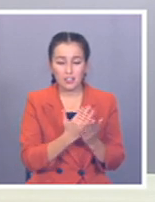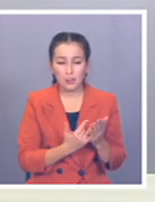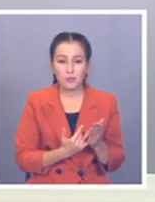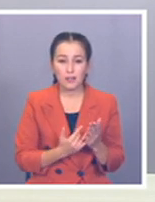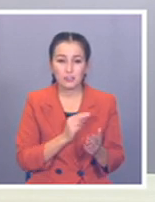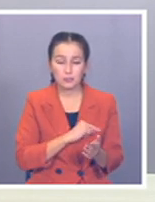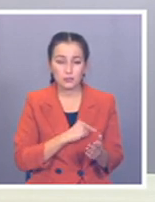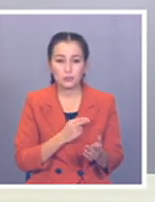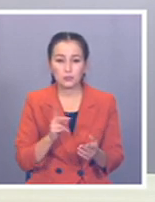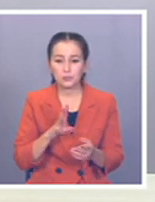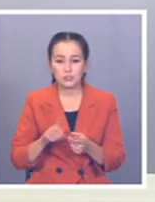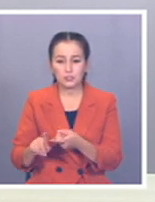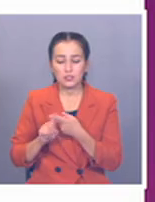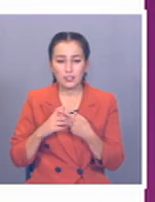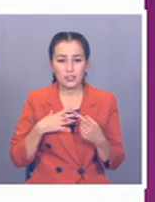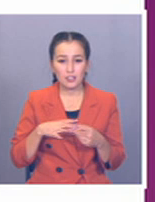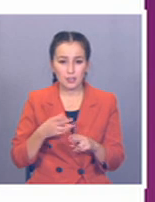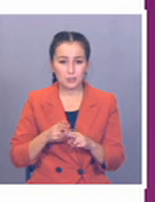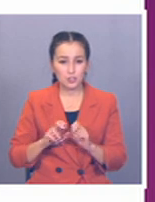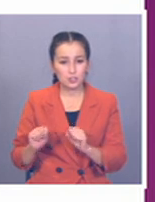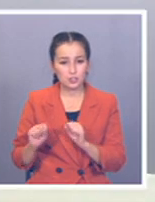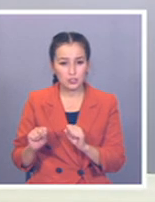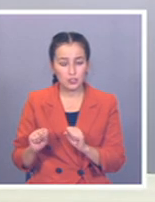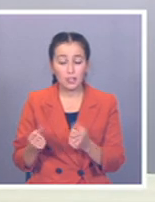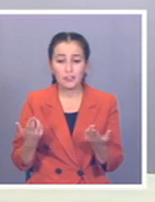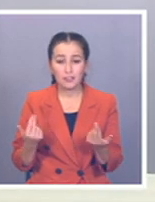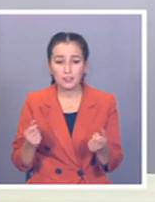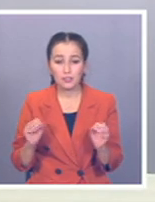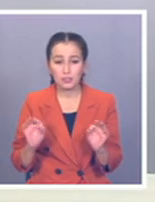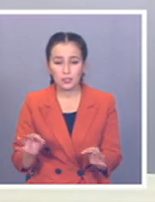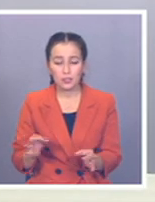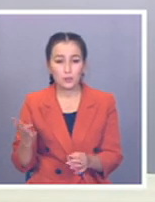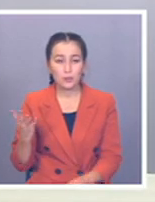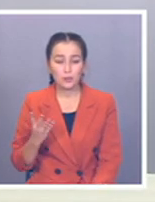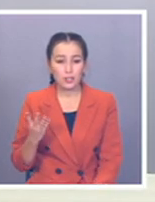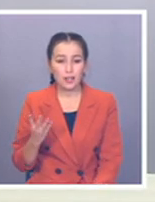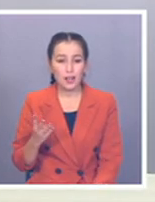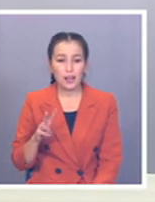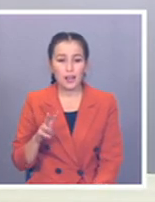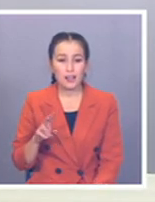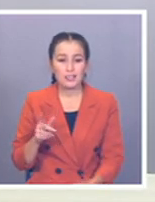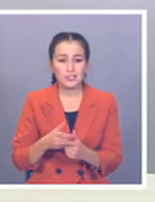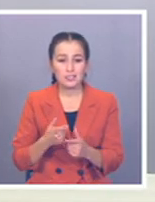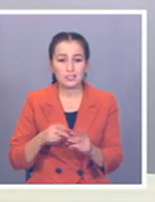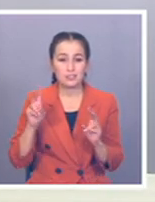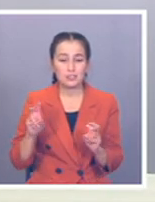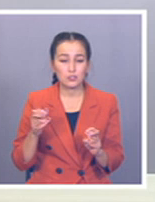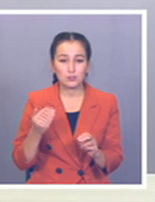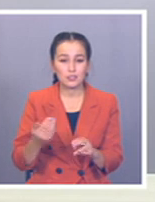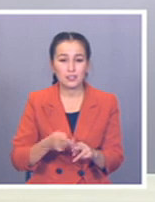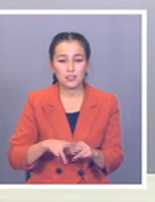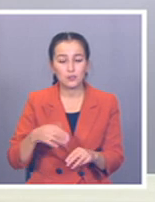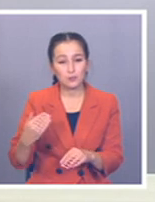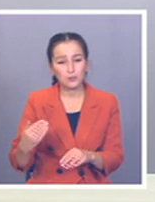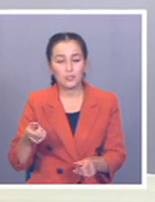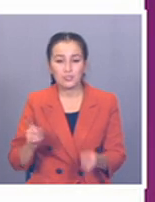бермеу. Бұл дұрыс. Төртінші, лақапат сенің шын